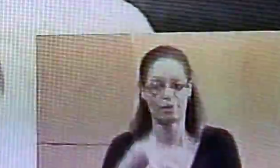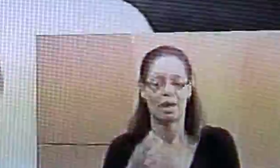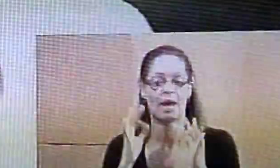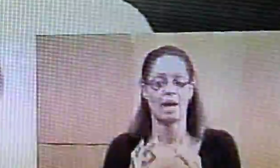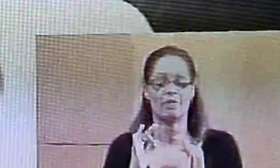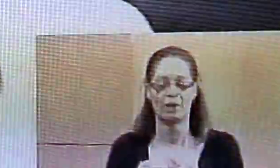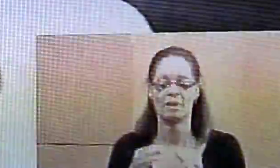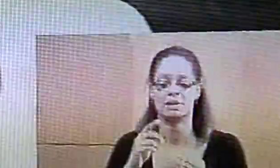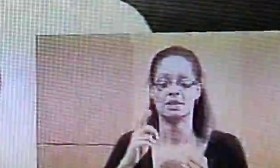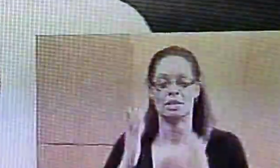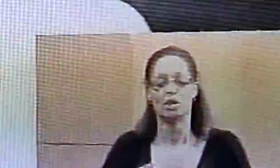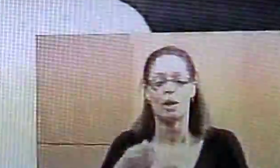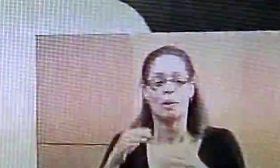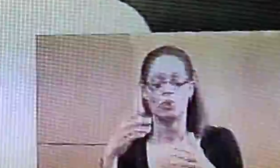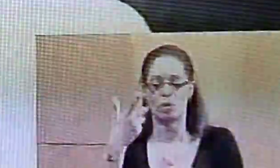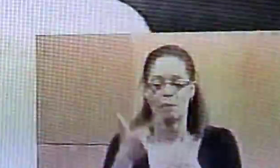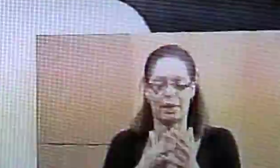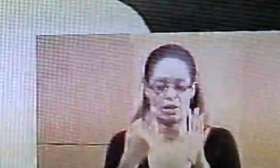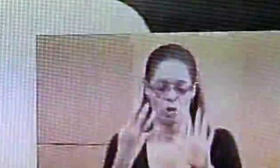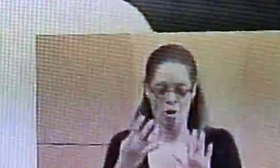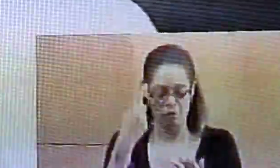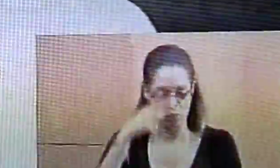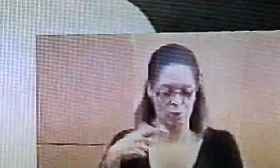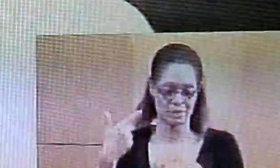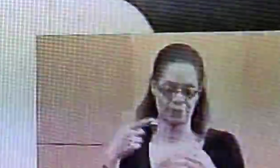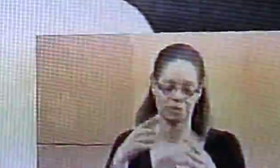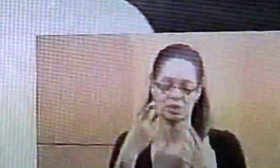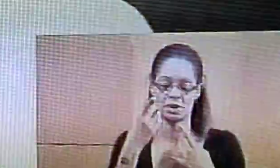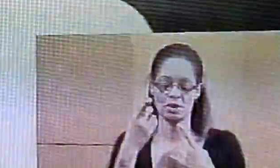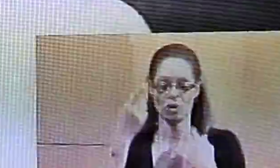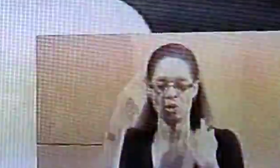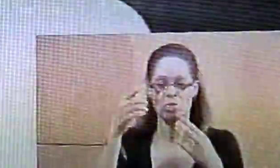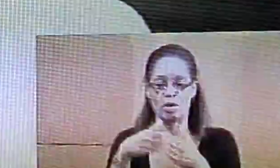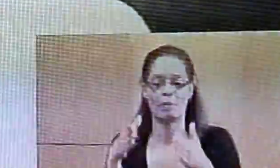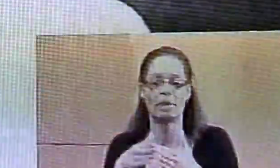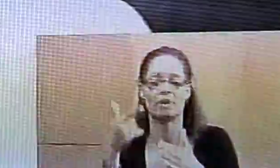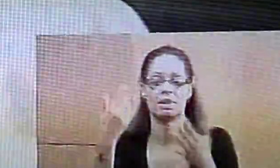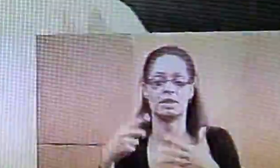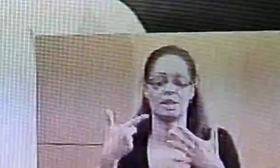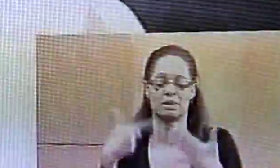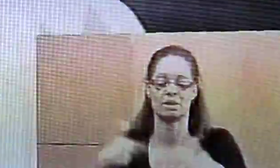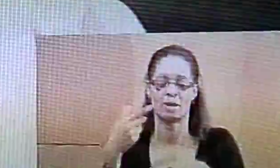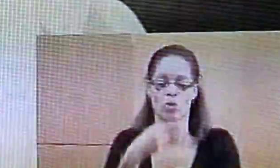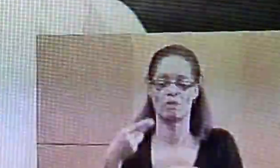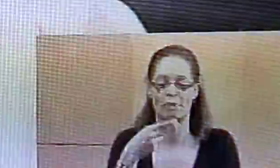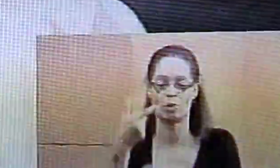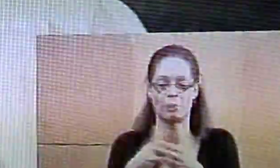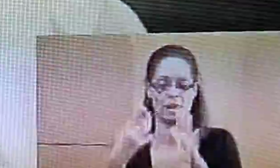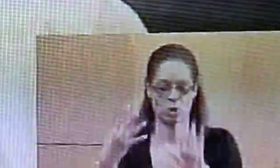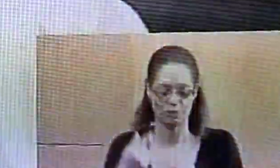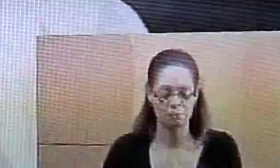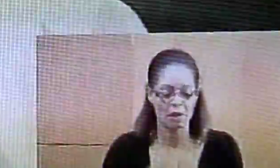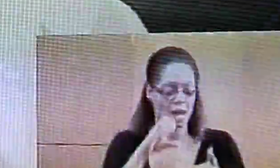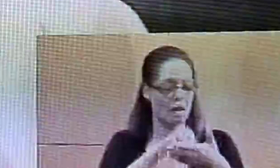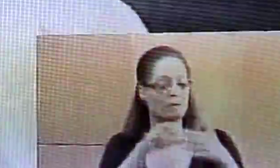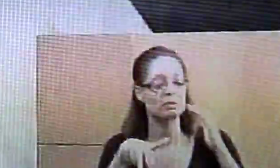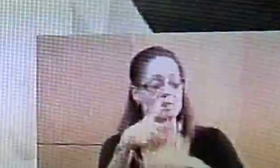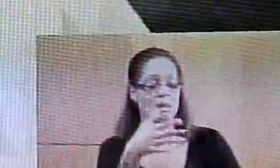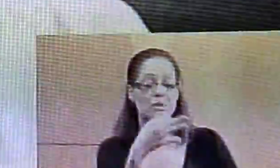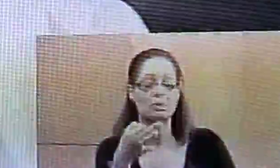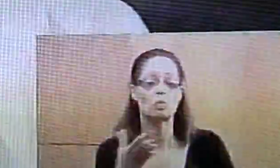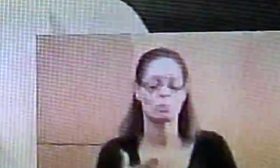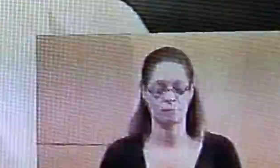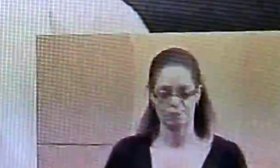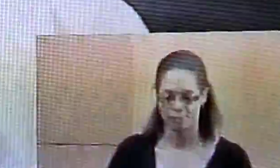l'ordonnance 2009-1400 du 17 novembre 2009. Je n'invente rien. Cet article 13